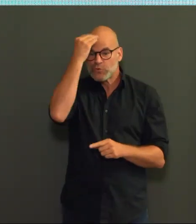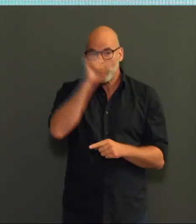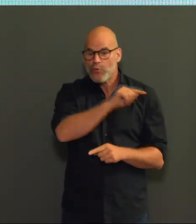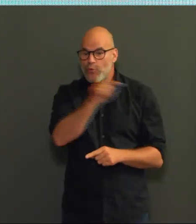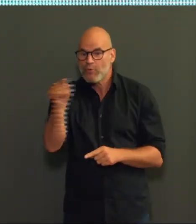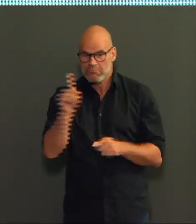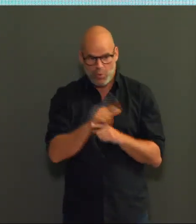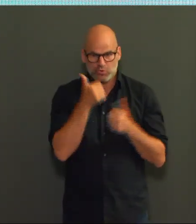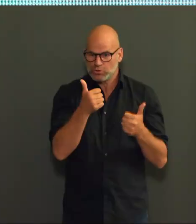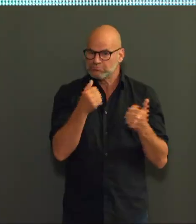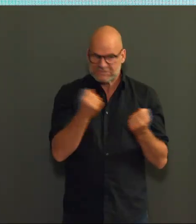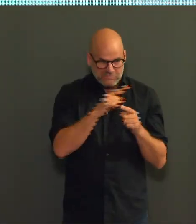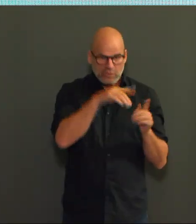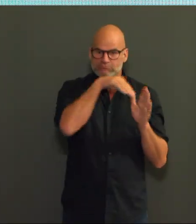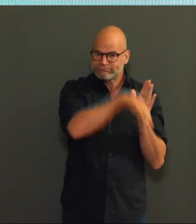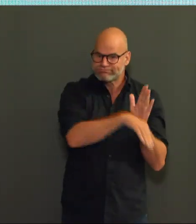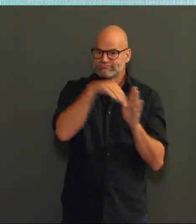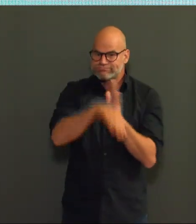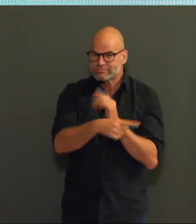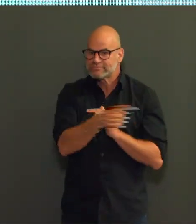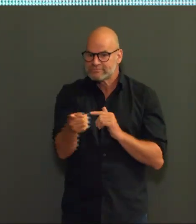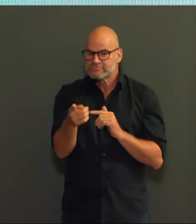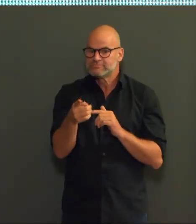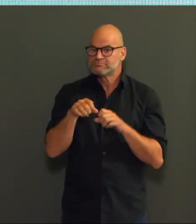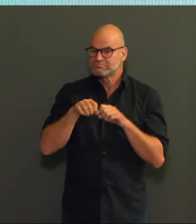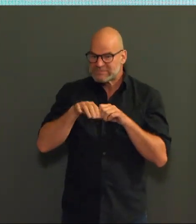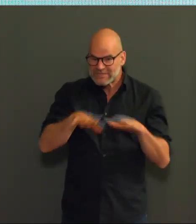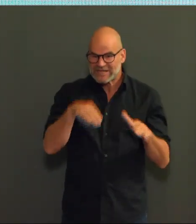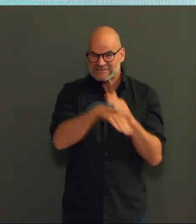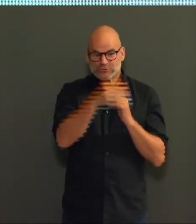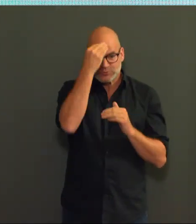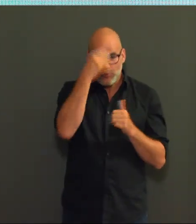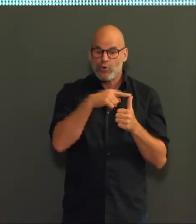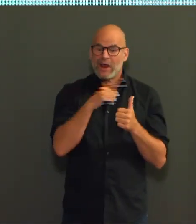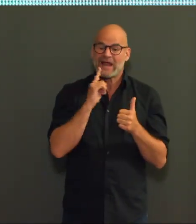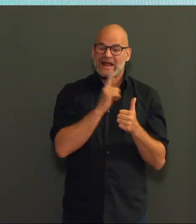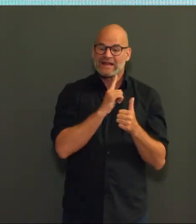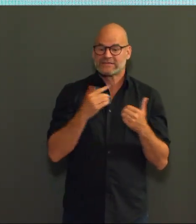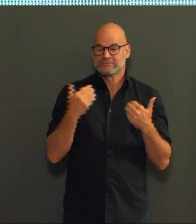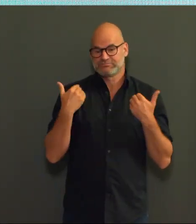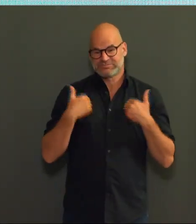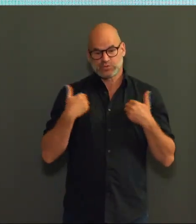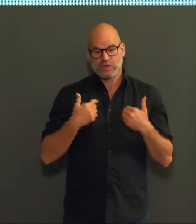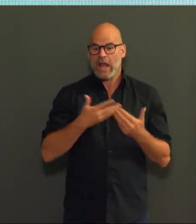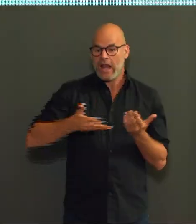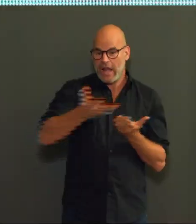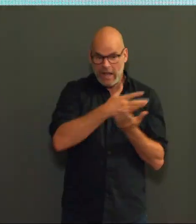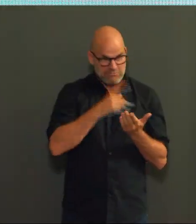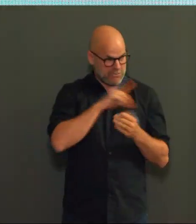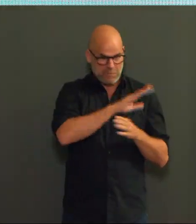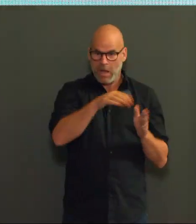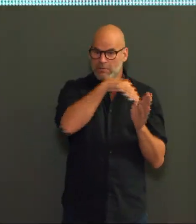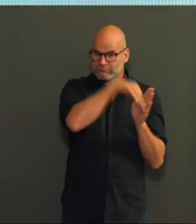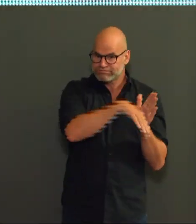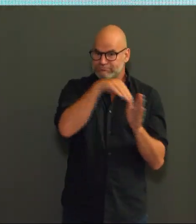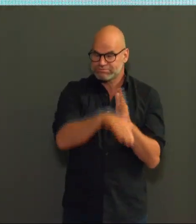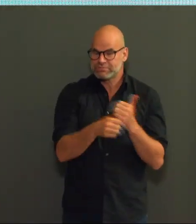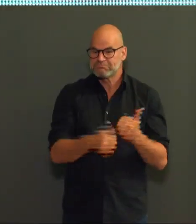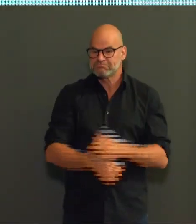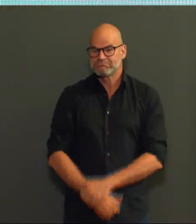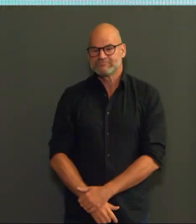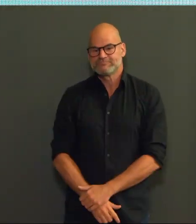sterke daling van het aantal besmettingen, zowel bij leerlingen als bij het personeel. Deze goede trend hebben we te danken